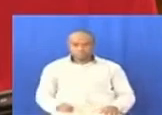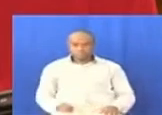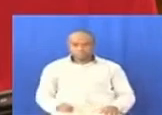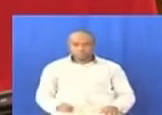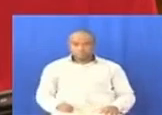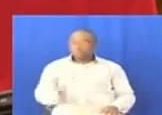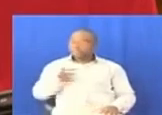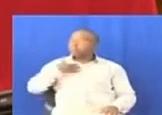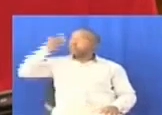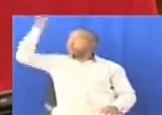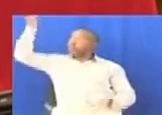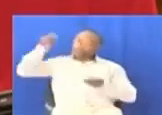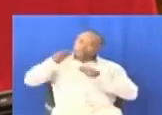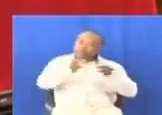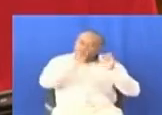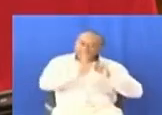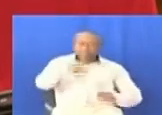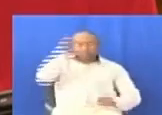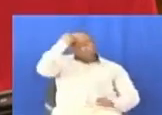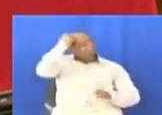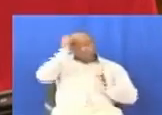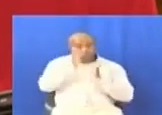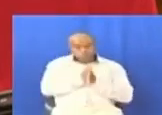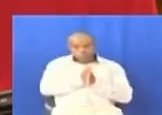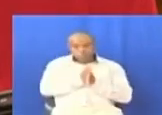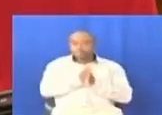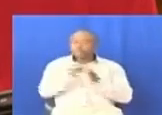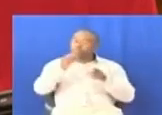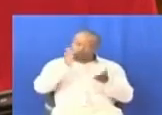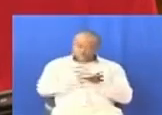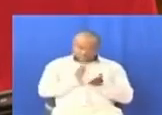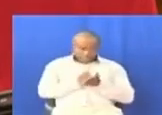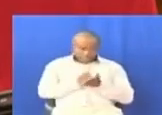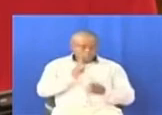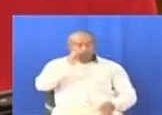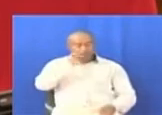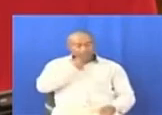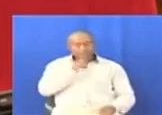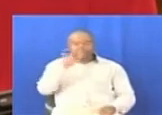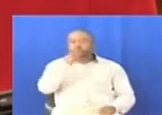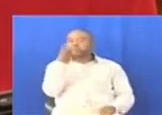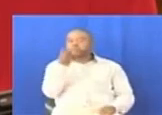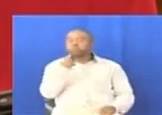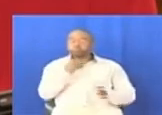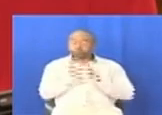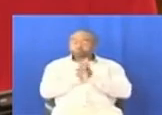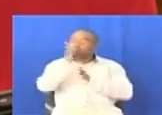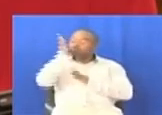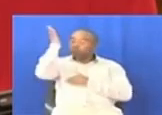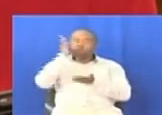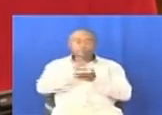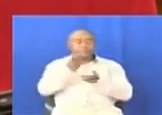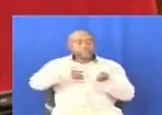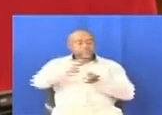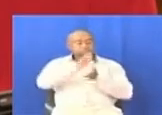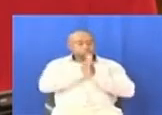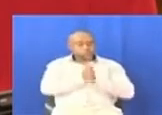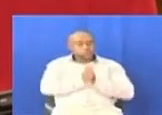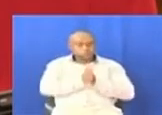kumbuka kushukuru. Kwa hiyo tukafunga, tukamshukuru Mwenyezi Mungu. Tunashukuru kwa hayo. Mheshimiwa